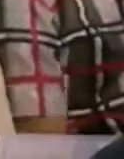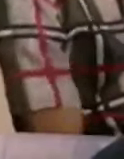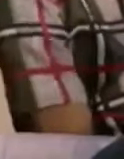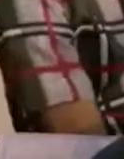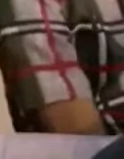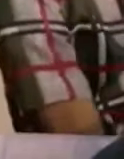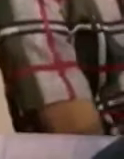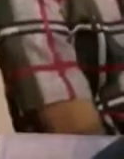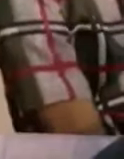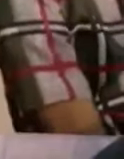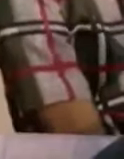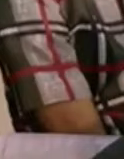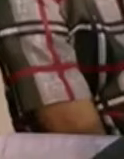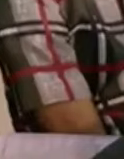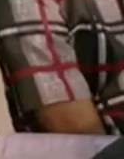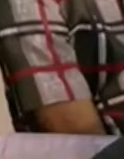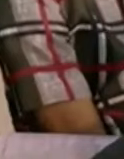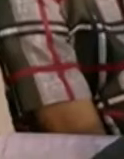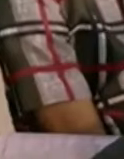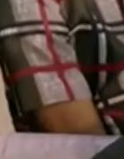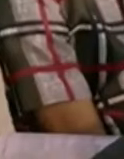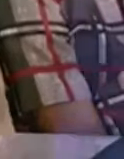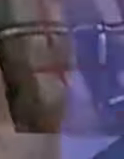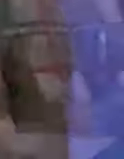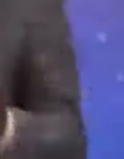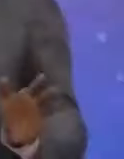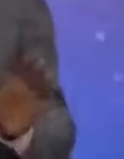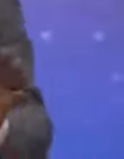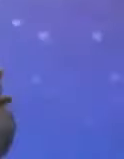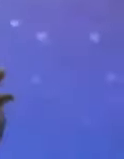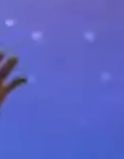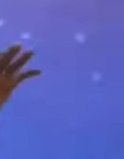entre le temple de Dieu avec les